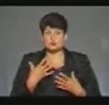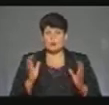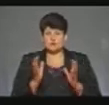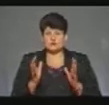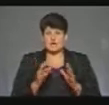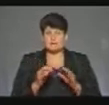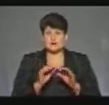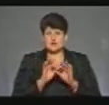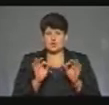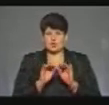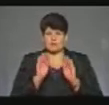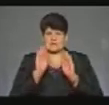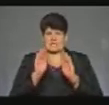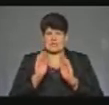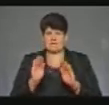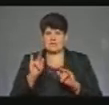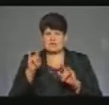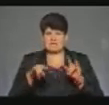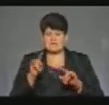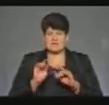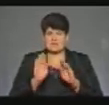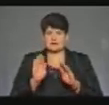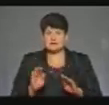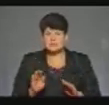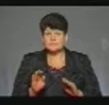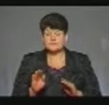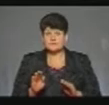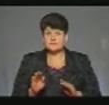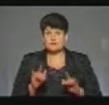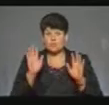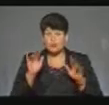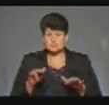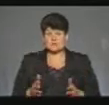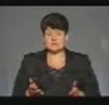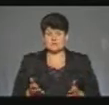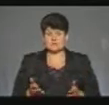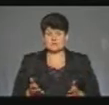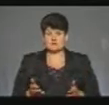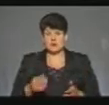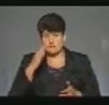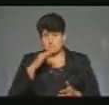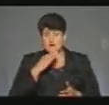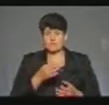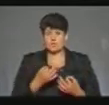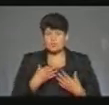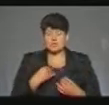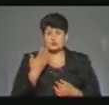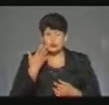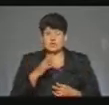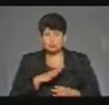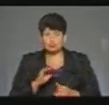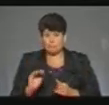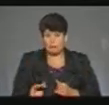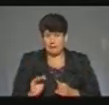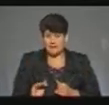чим можна, банально закладали вікла, так як в палеоліті, бо сніг в хату йшов. Зрештою, мій батько розказував, що коли він був малий,